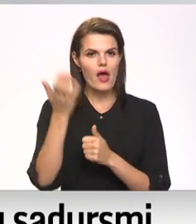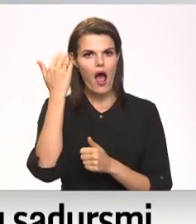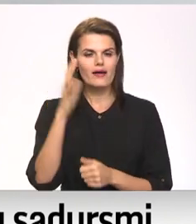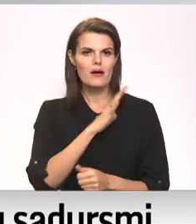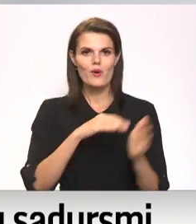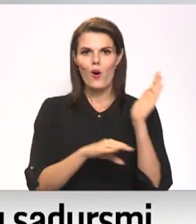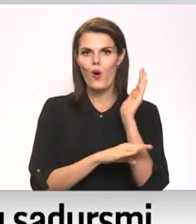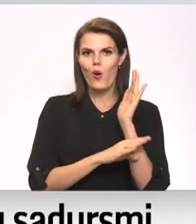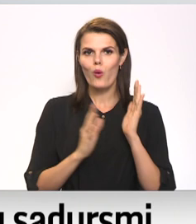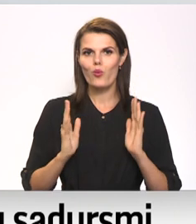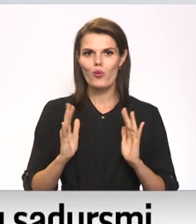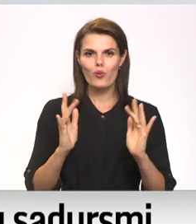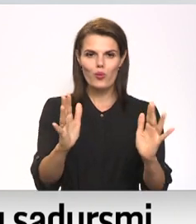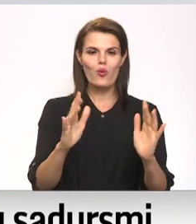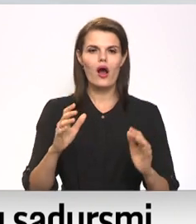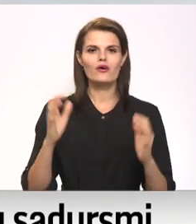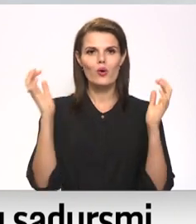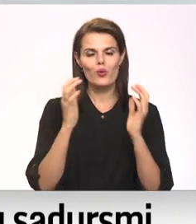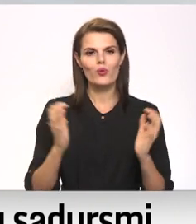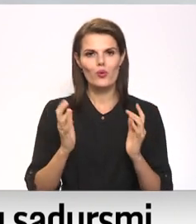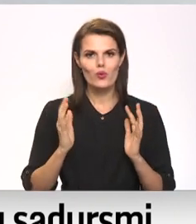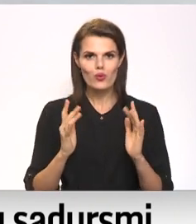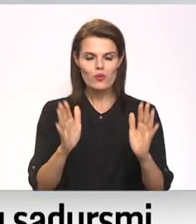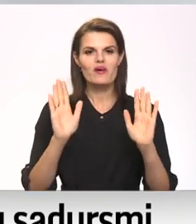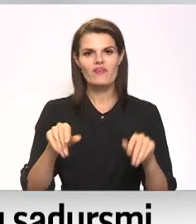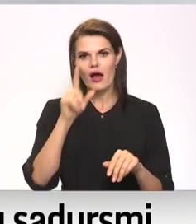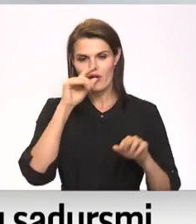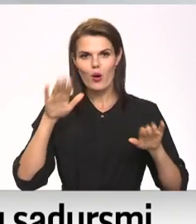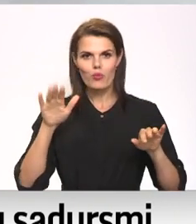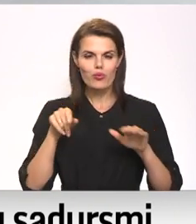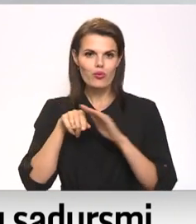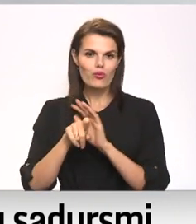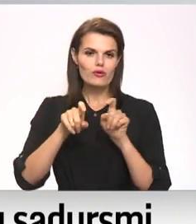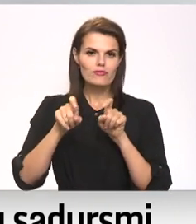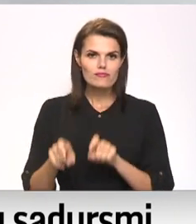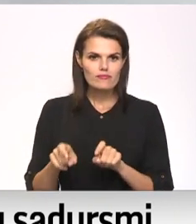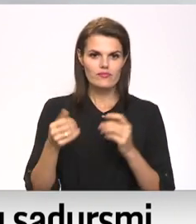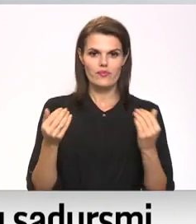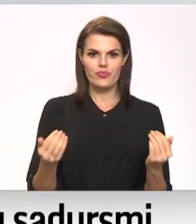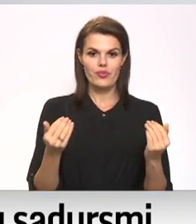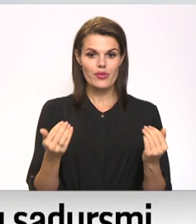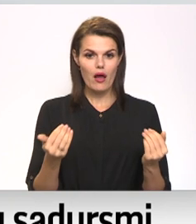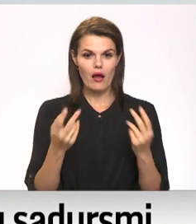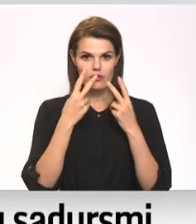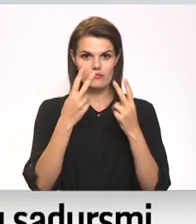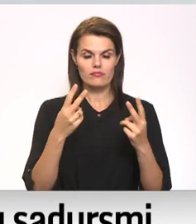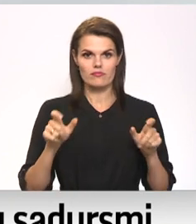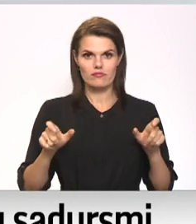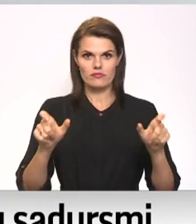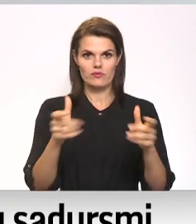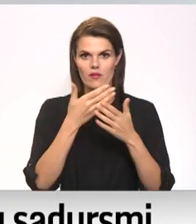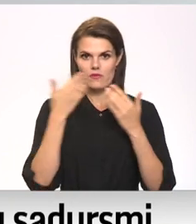tad, un krūmi, tad tās bija joslas, kur varēja patvērties arī putni. Jo, un tagad šīs joslas faktiski